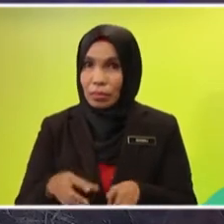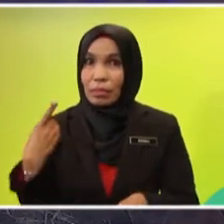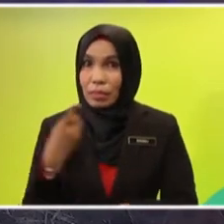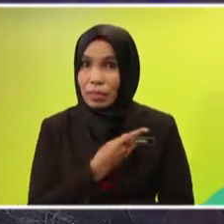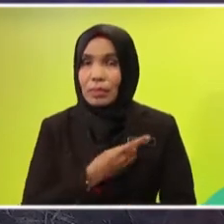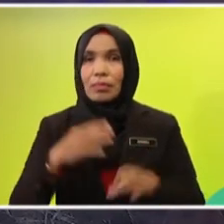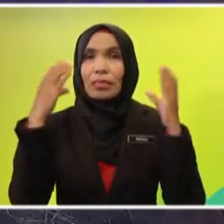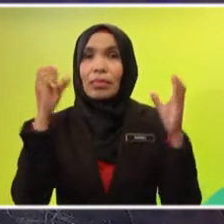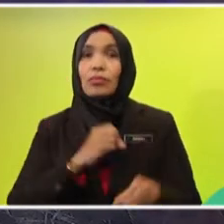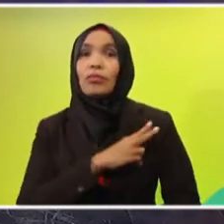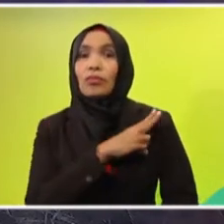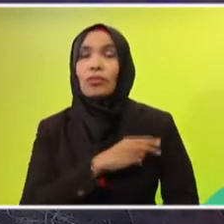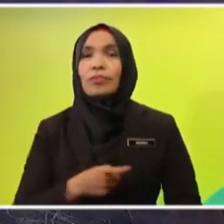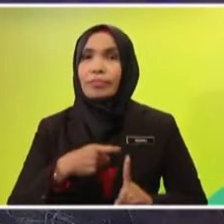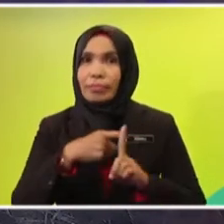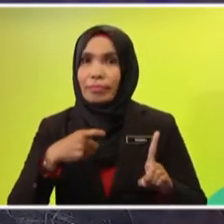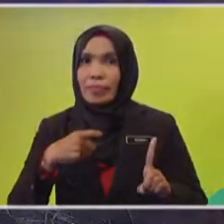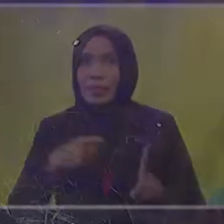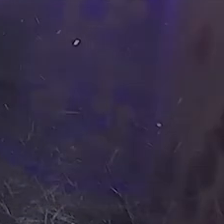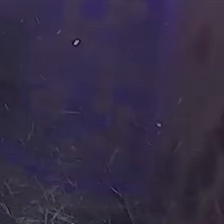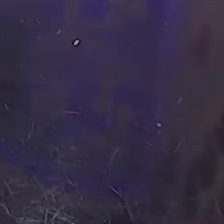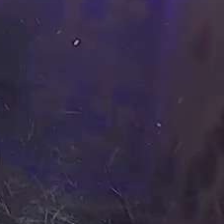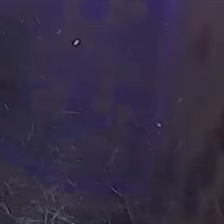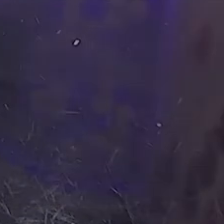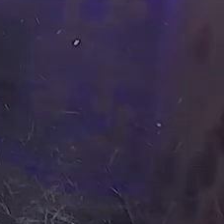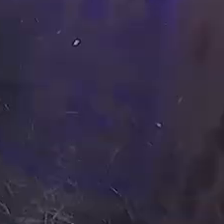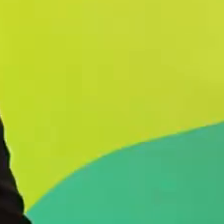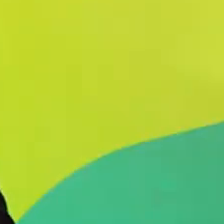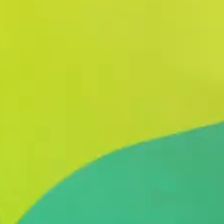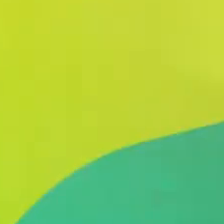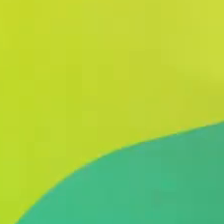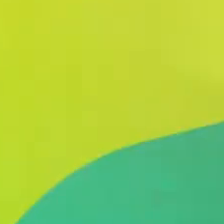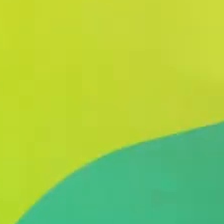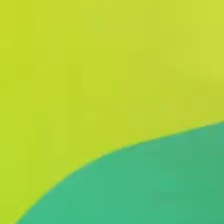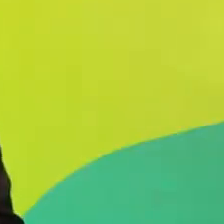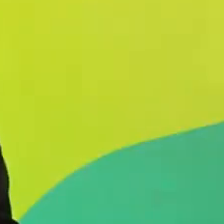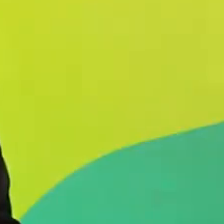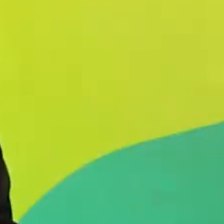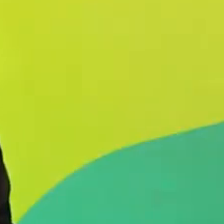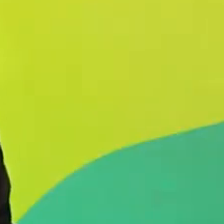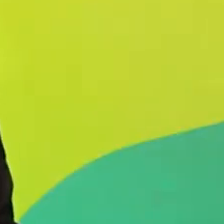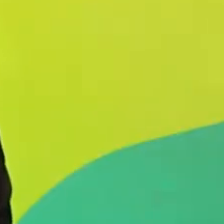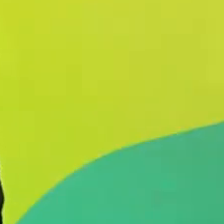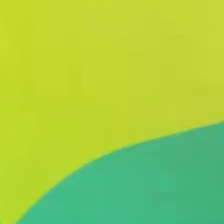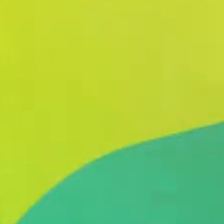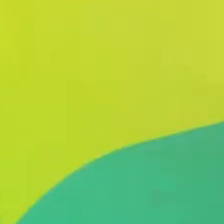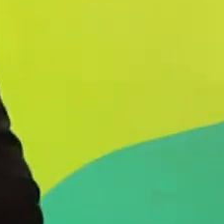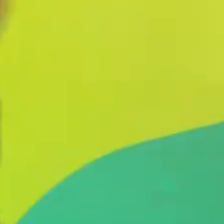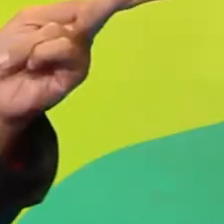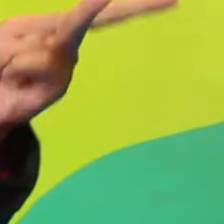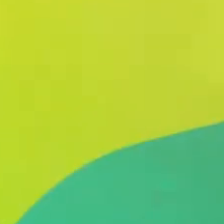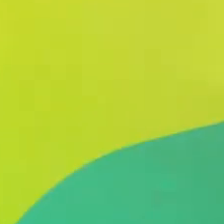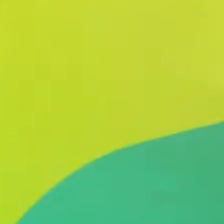C koeswali abdulgani dari sekolah kebo sampai dikenal Jalan Batu Kuala Lumpur asal baju apa kabar